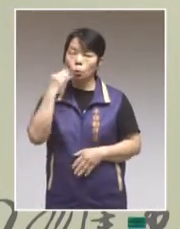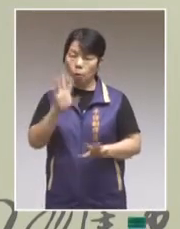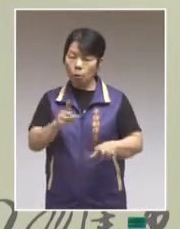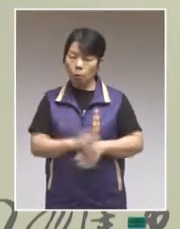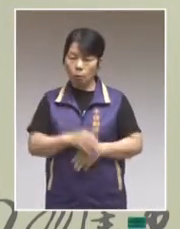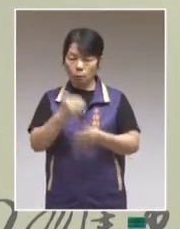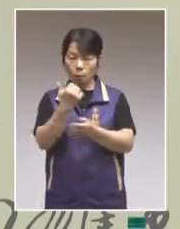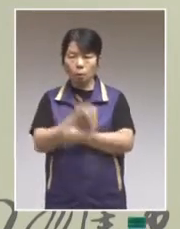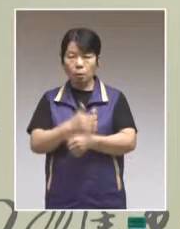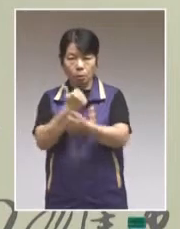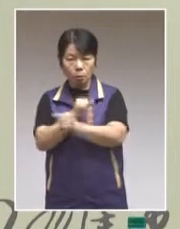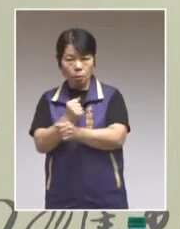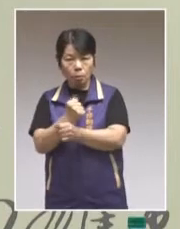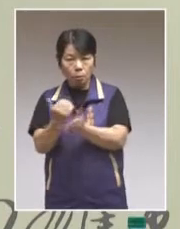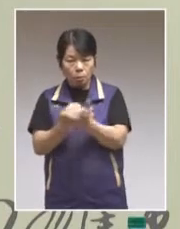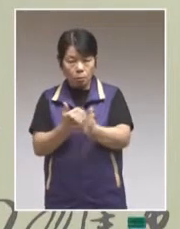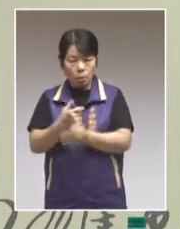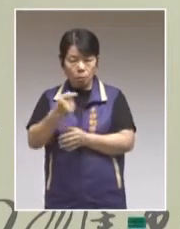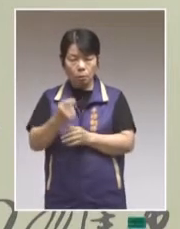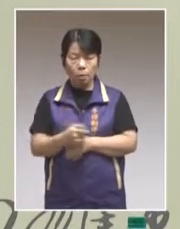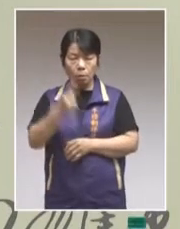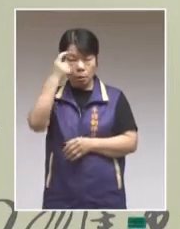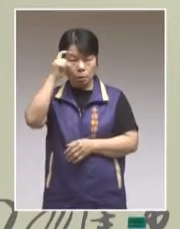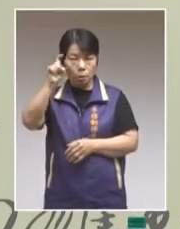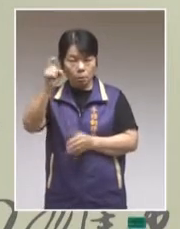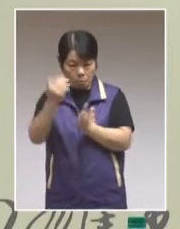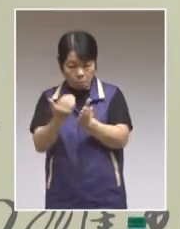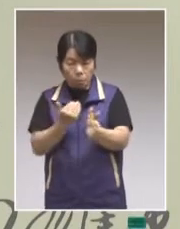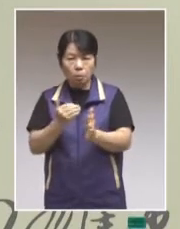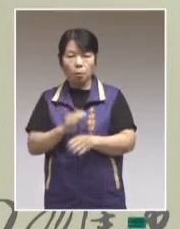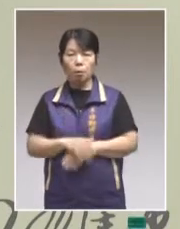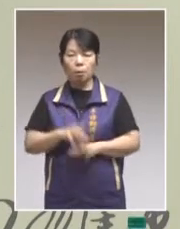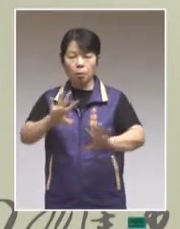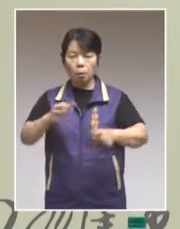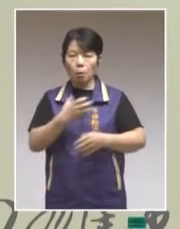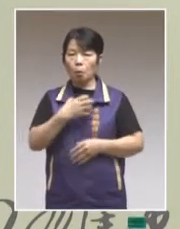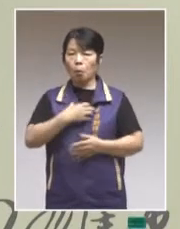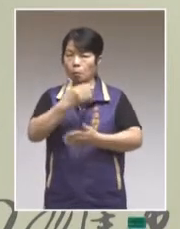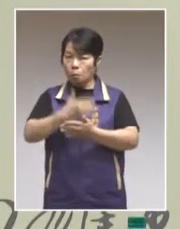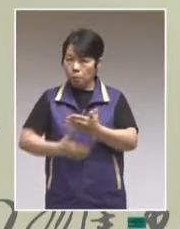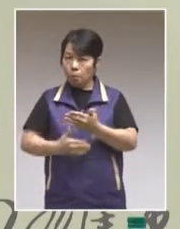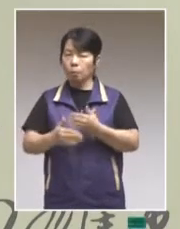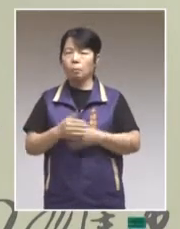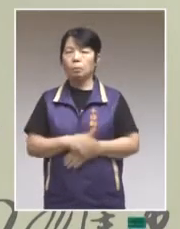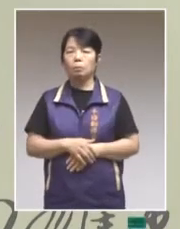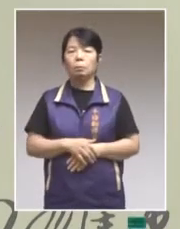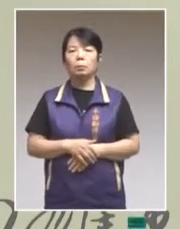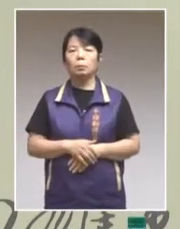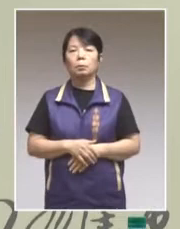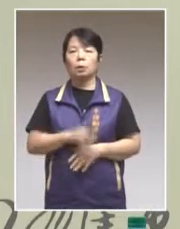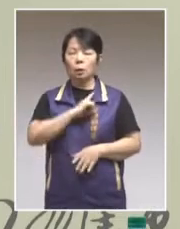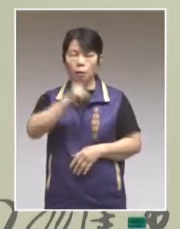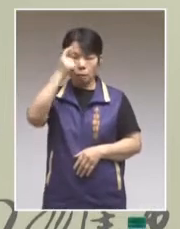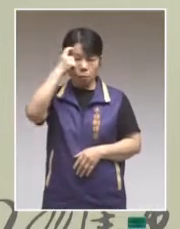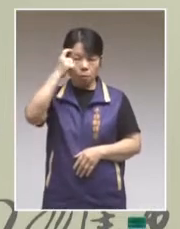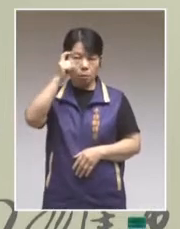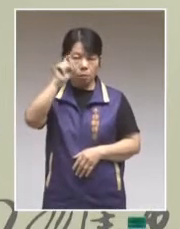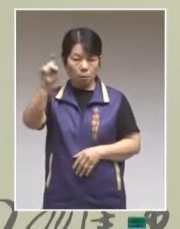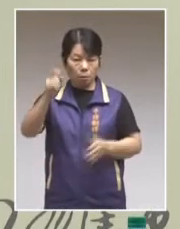试前10天，那把风险降低，好，那你至少在这10天里